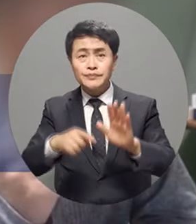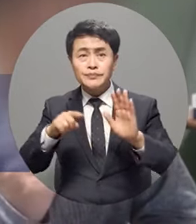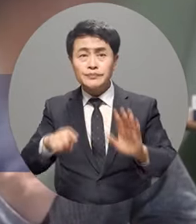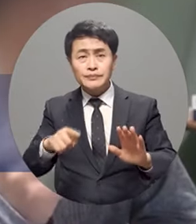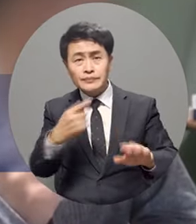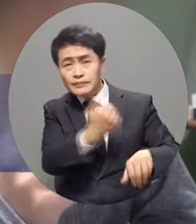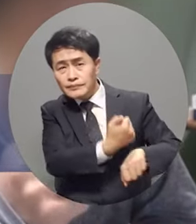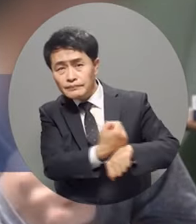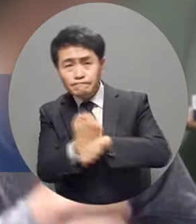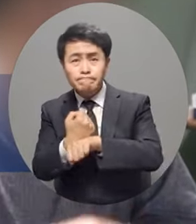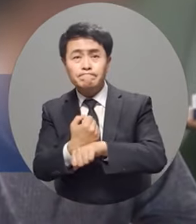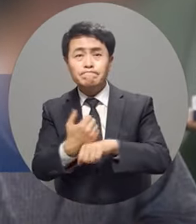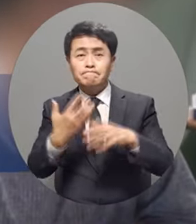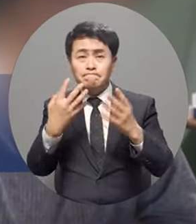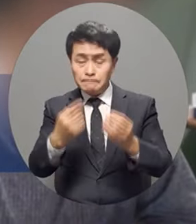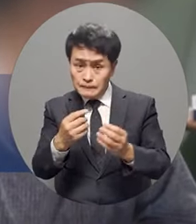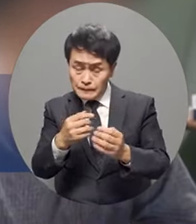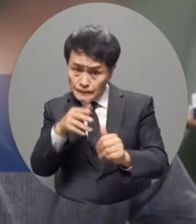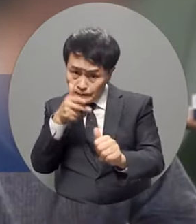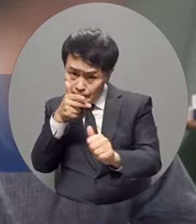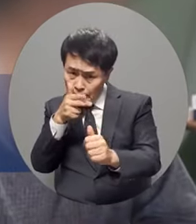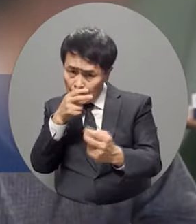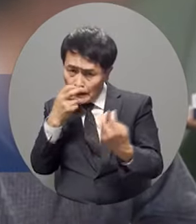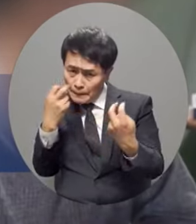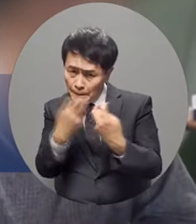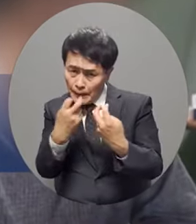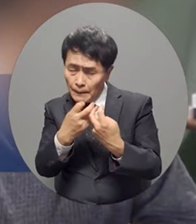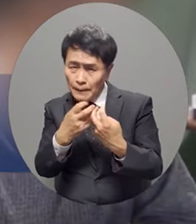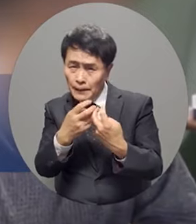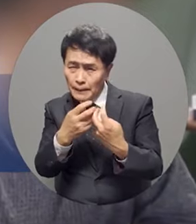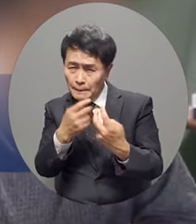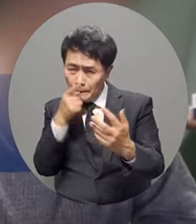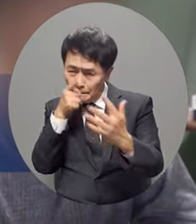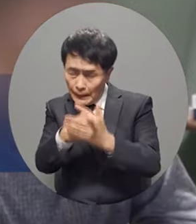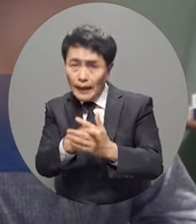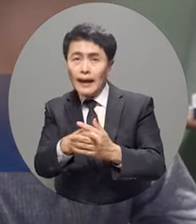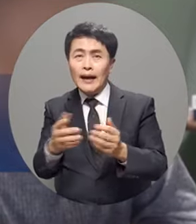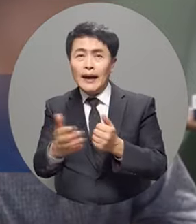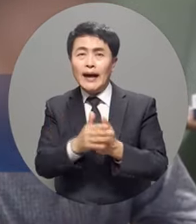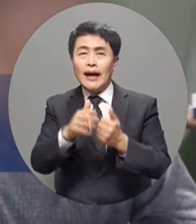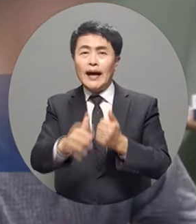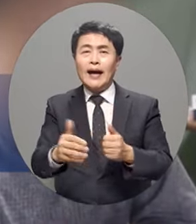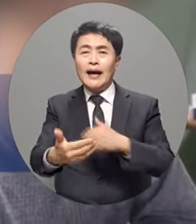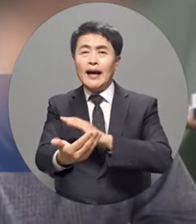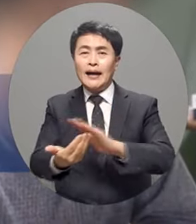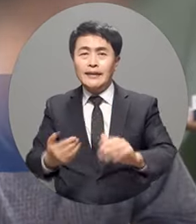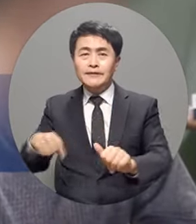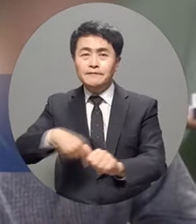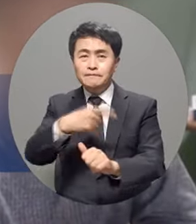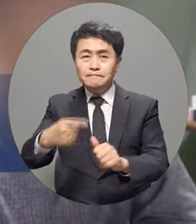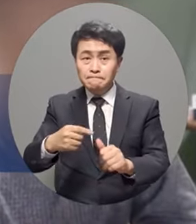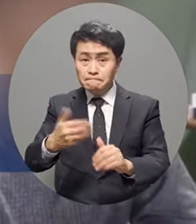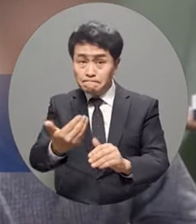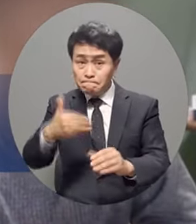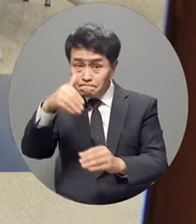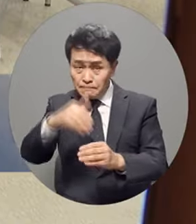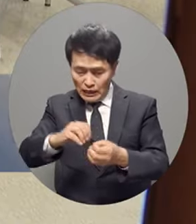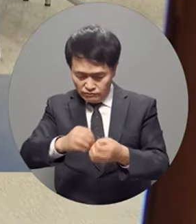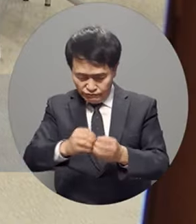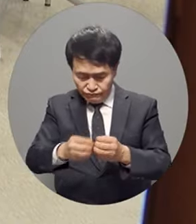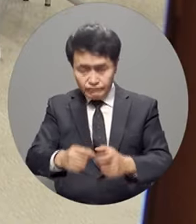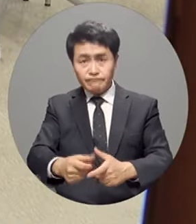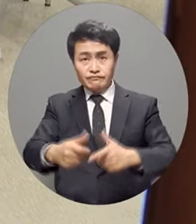끝에 드디어 촬영하는 방법을 알아냈습니다 그동안은 사제 투표 인원을 마구 부풀려서 조작을